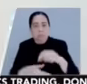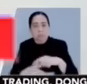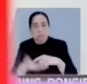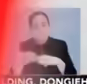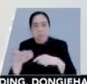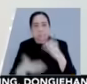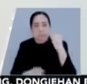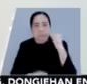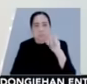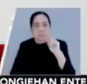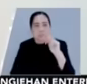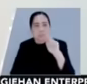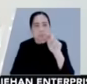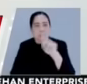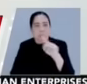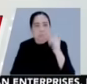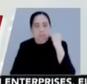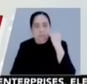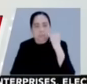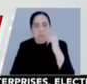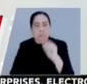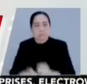Ian?